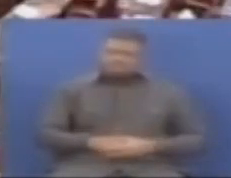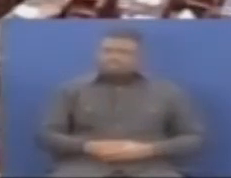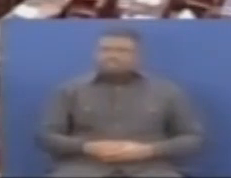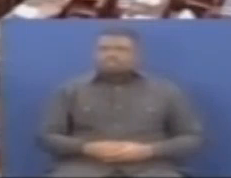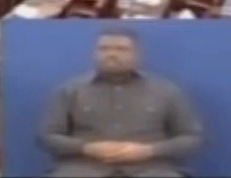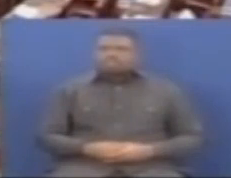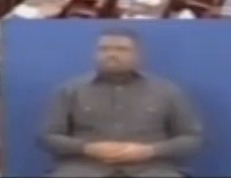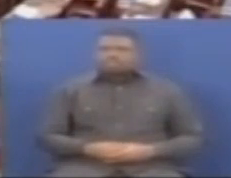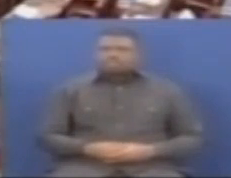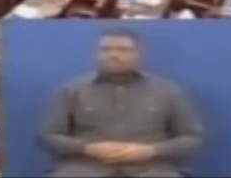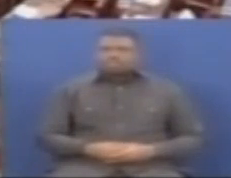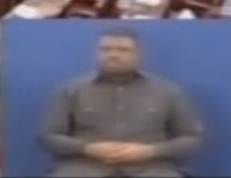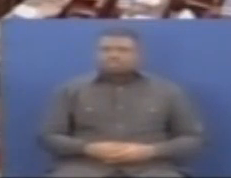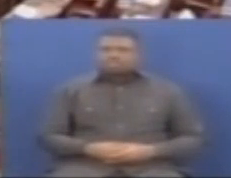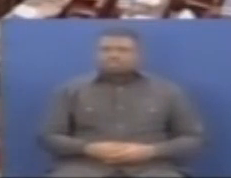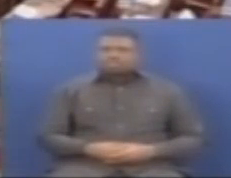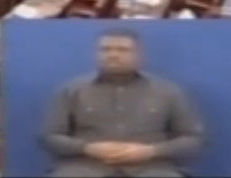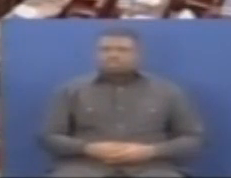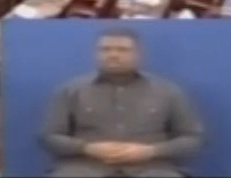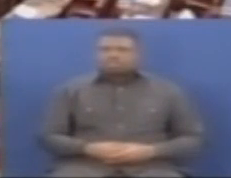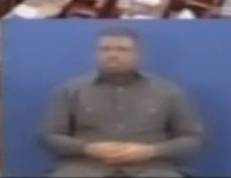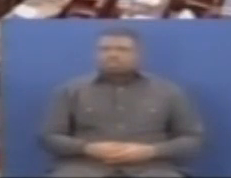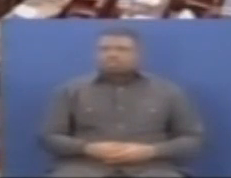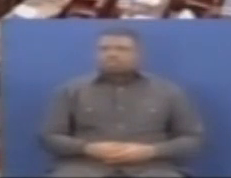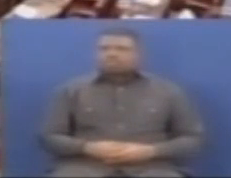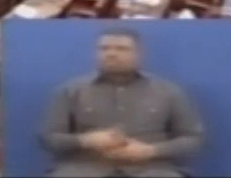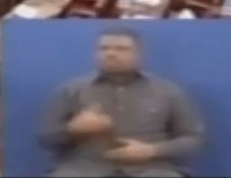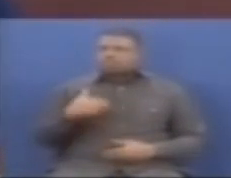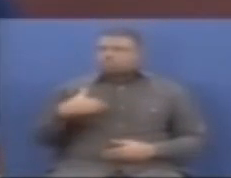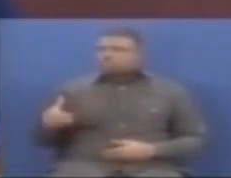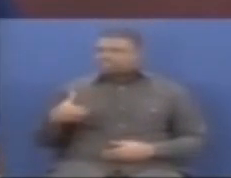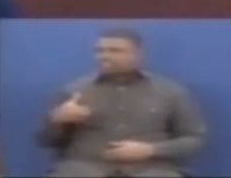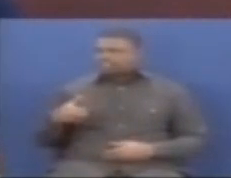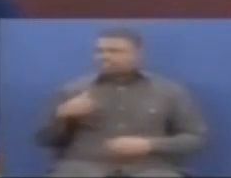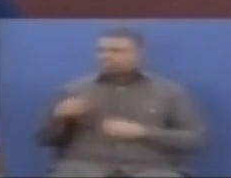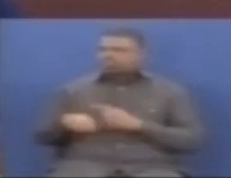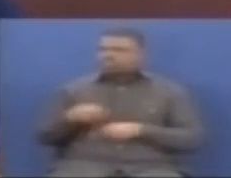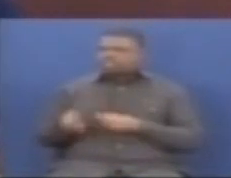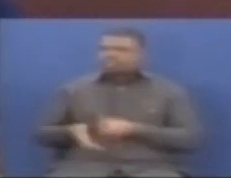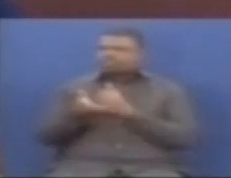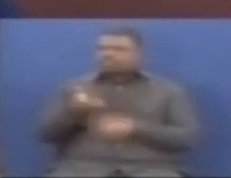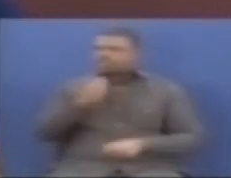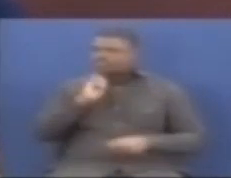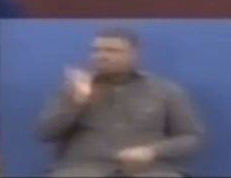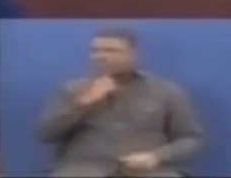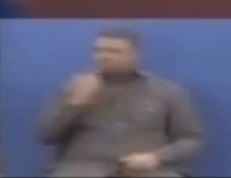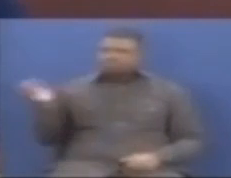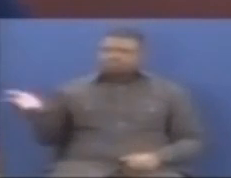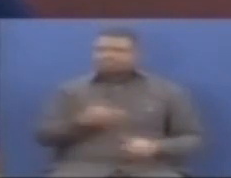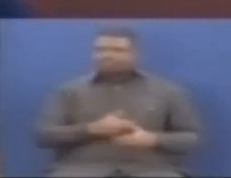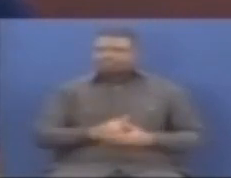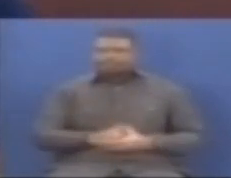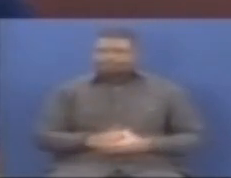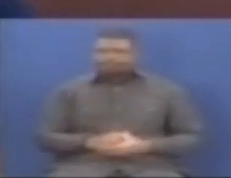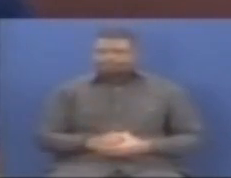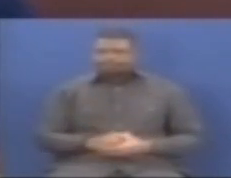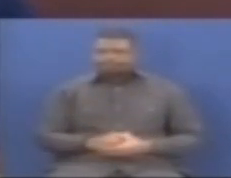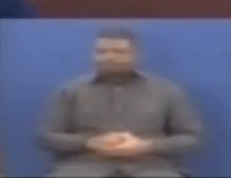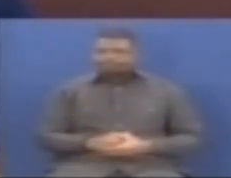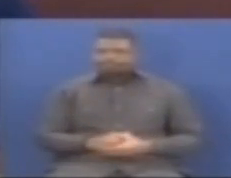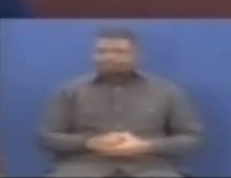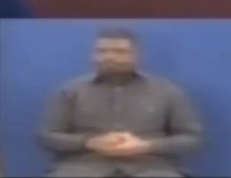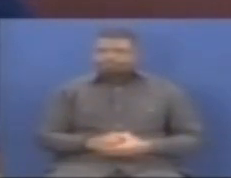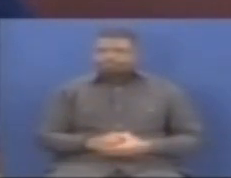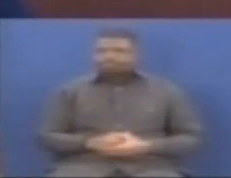kama ifuatavyo. Kama nilivyoeleza, ni kwamba kuna mazao ya kimkakati na mazao ya chakula